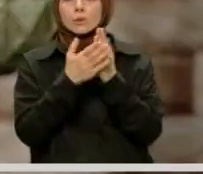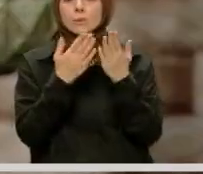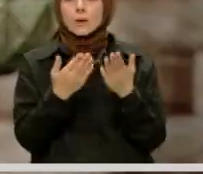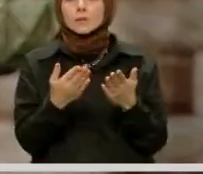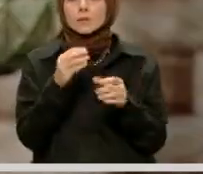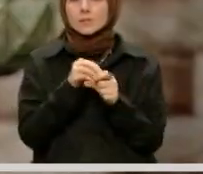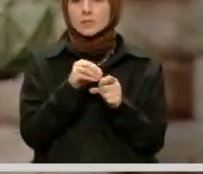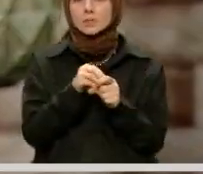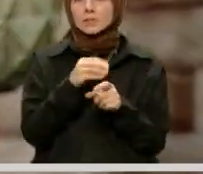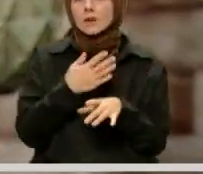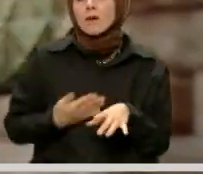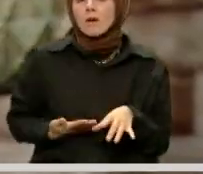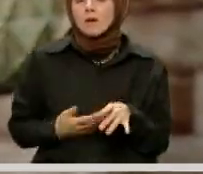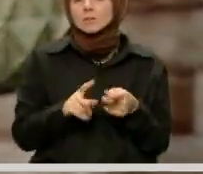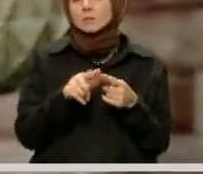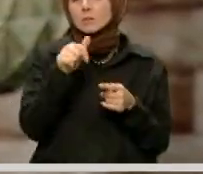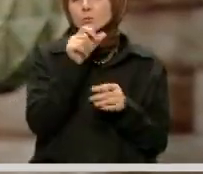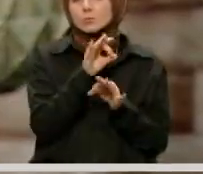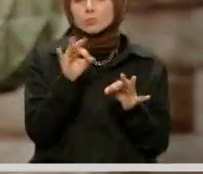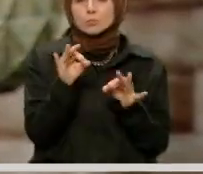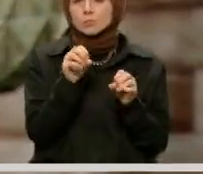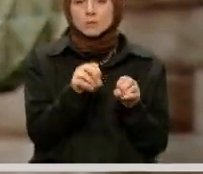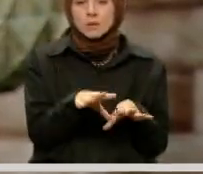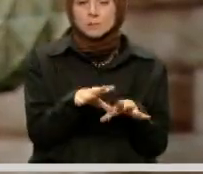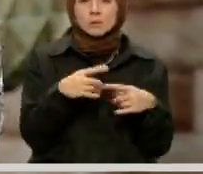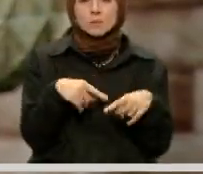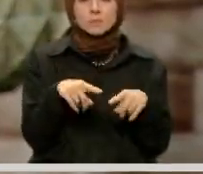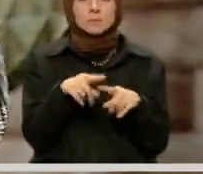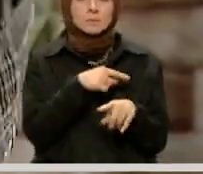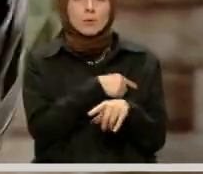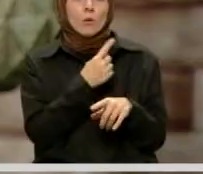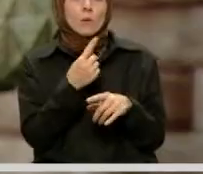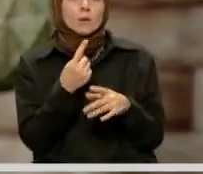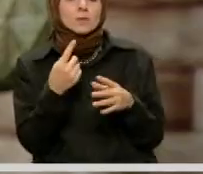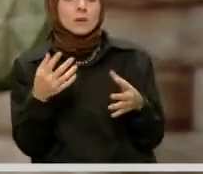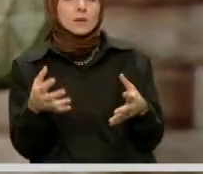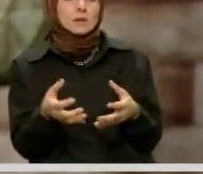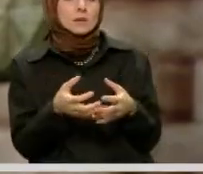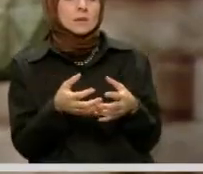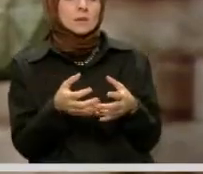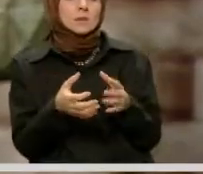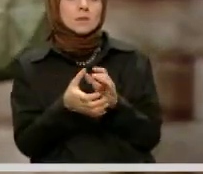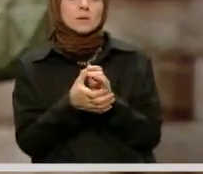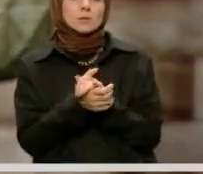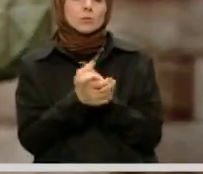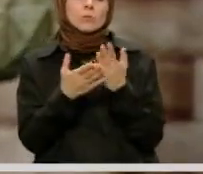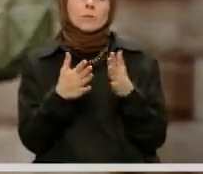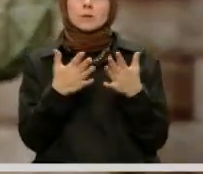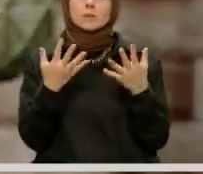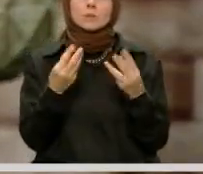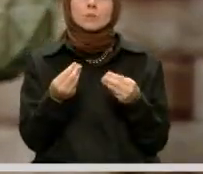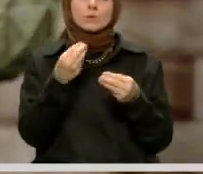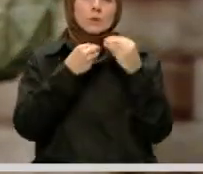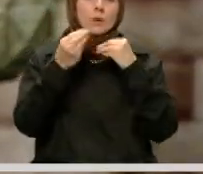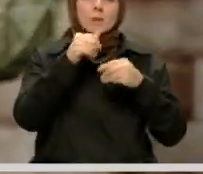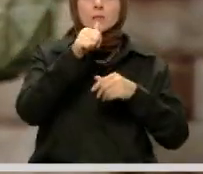nasıl kutlama diyebilirsiniz? Biz normalde, bizim kutlama mantığımızda yeme içme, daha böyle pastalar, evet, içecekler çoktur. Ama